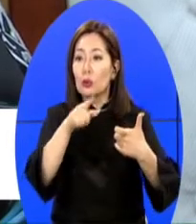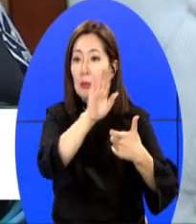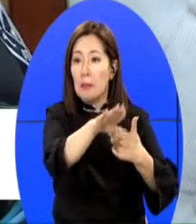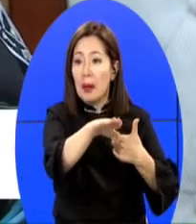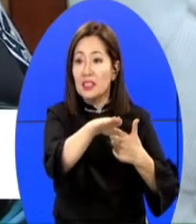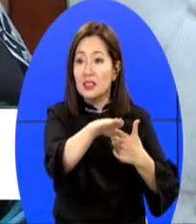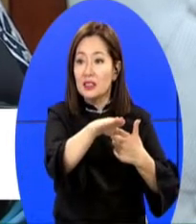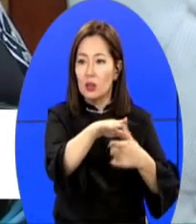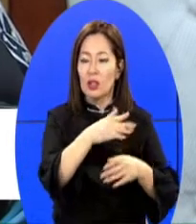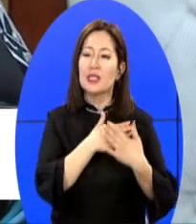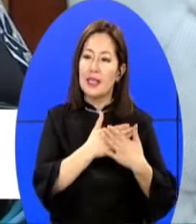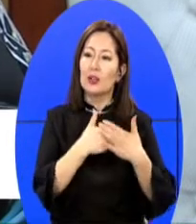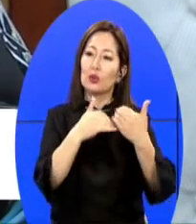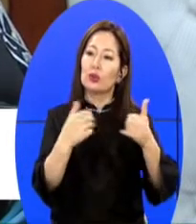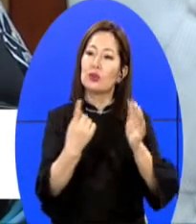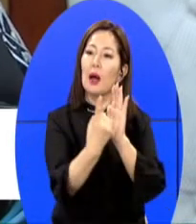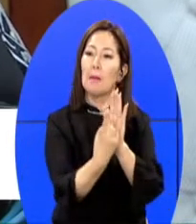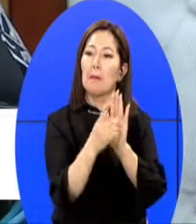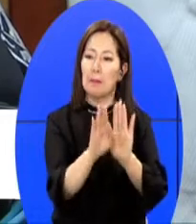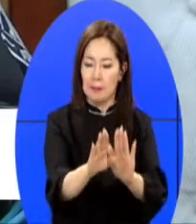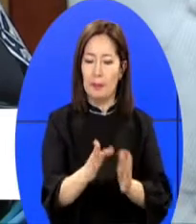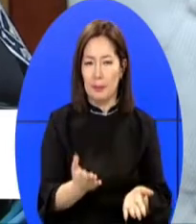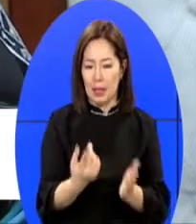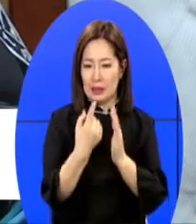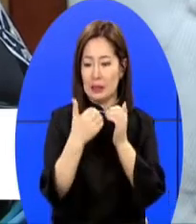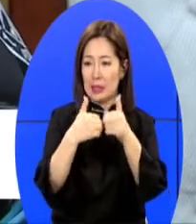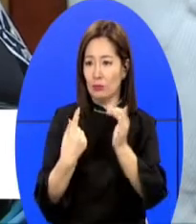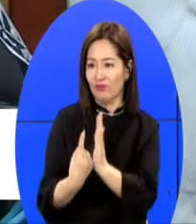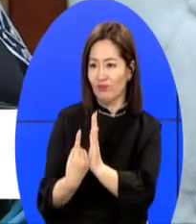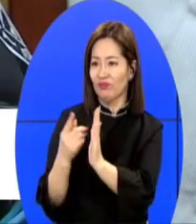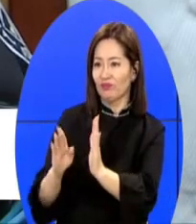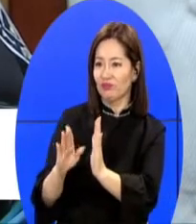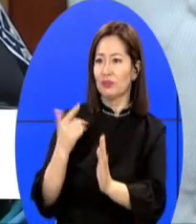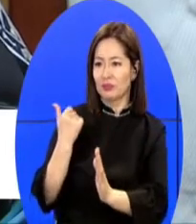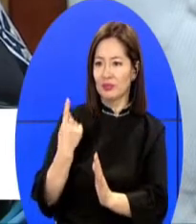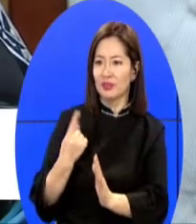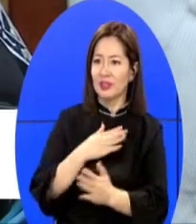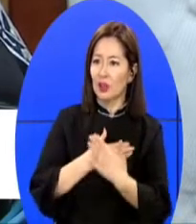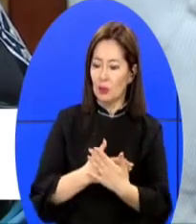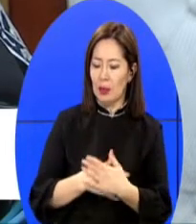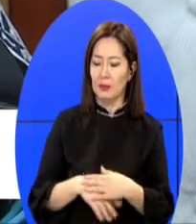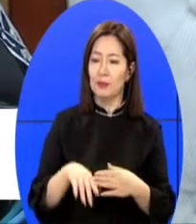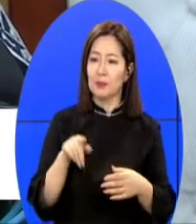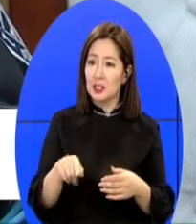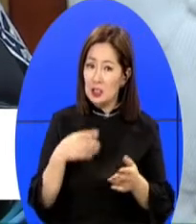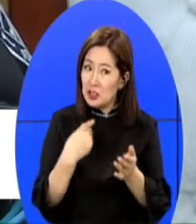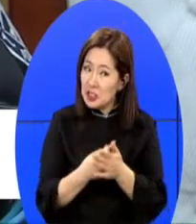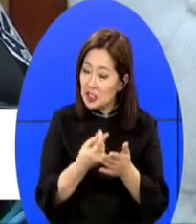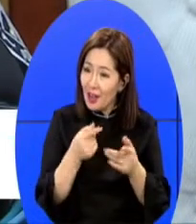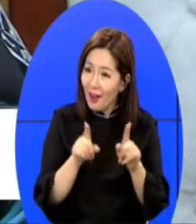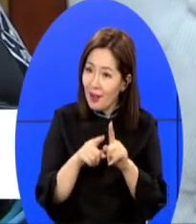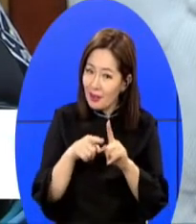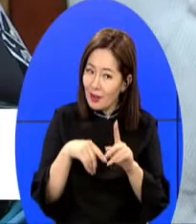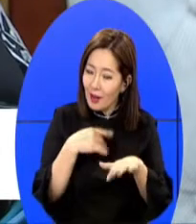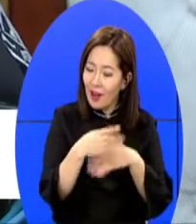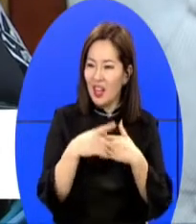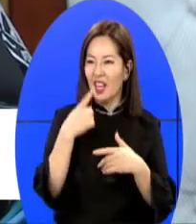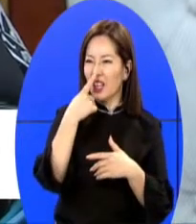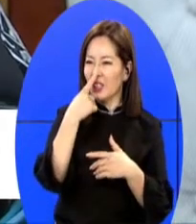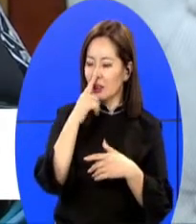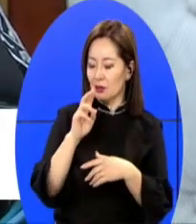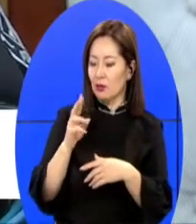дураараа тусгаар тагтцсан юм байж байгаа. За хойд гүршүүд бол иймэрхүү байдлаар энэ тавьсан